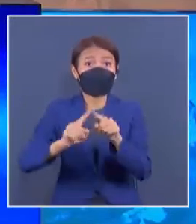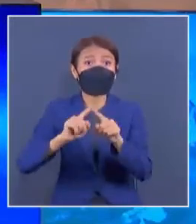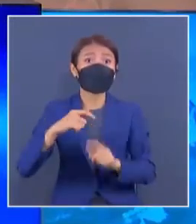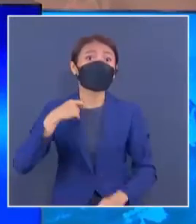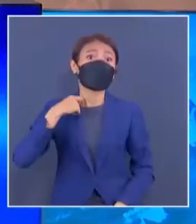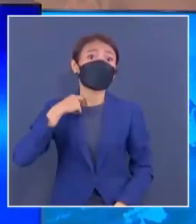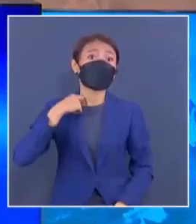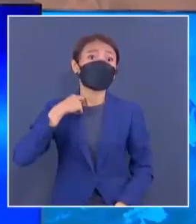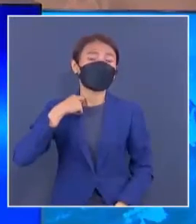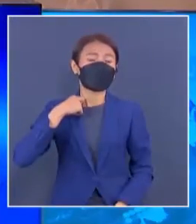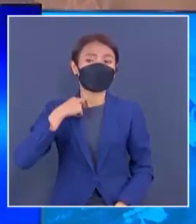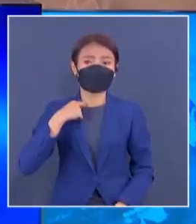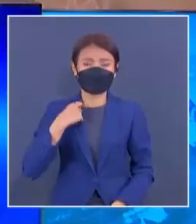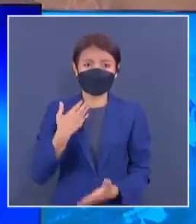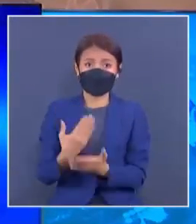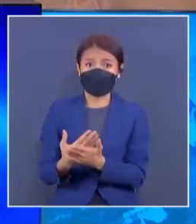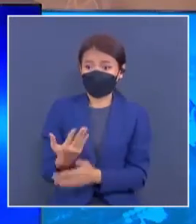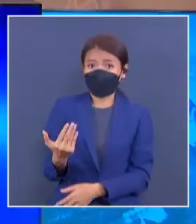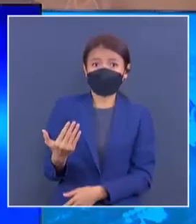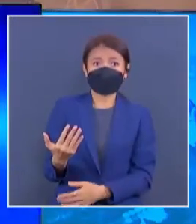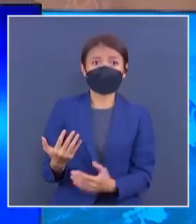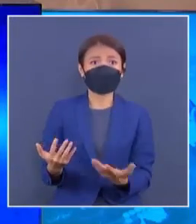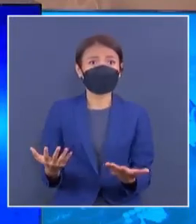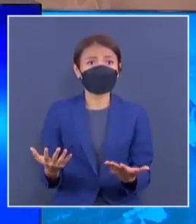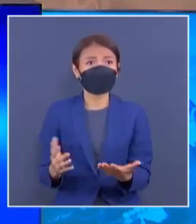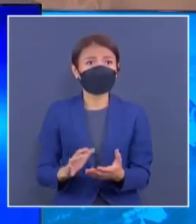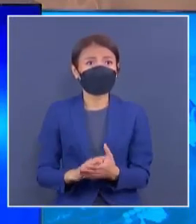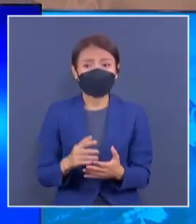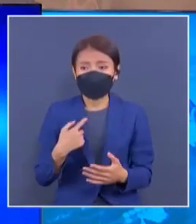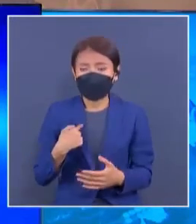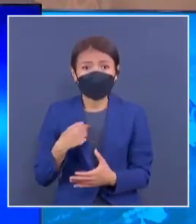แล้วก็ต้องการทรัพย์สินแล้วทีนี้กลายเป็นเรื่องของความรุนแรงทางเพศไปอีกนะครับ